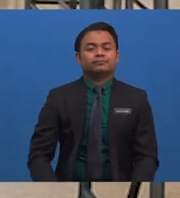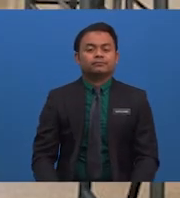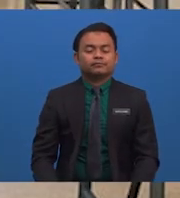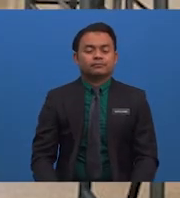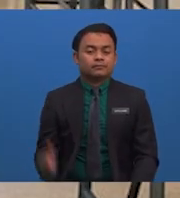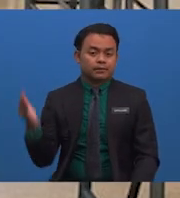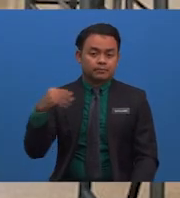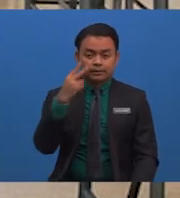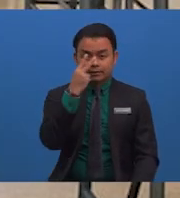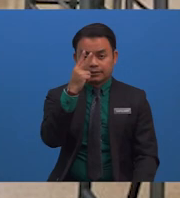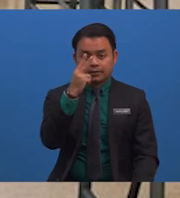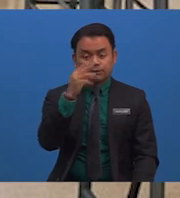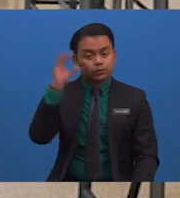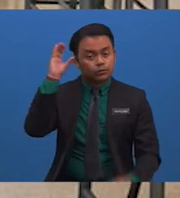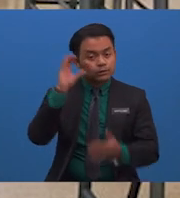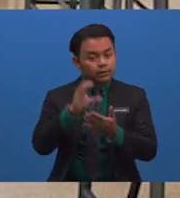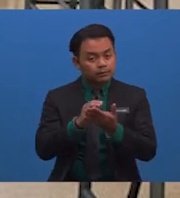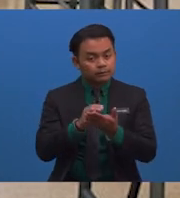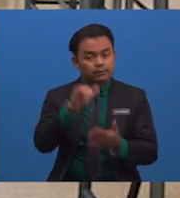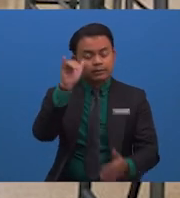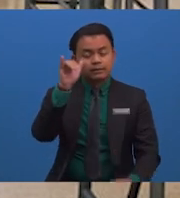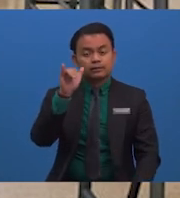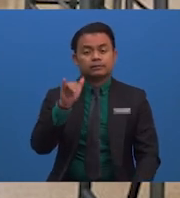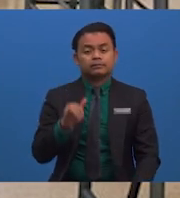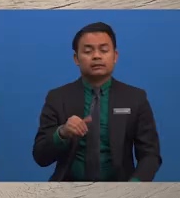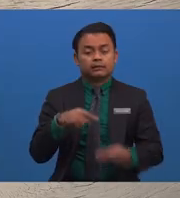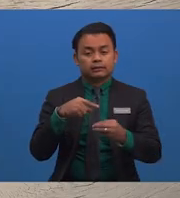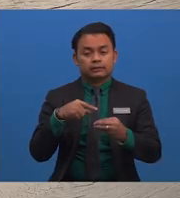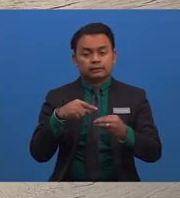Mari lihat daripada gambar berkaitan situasi ini.